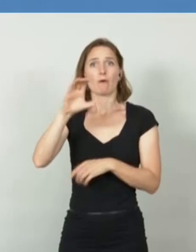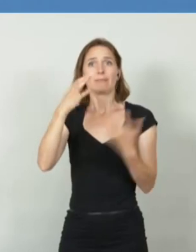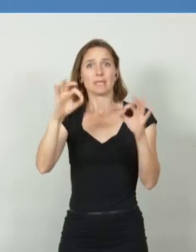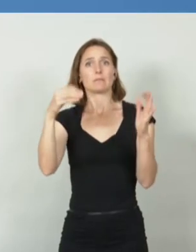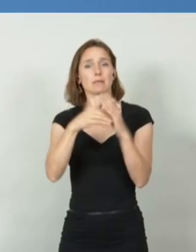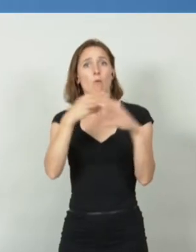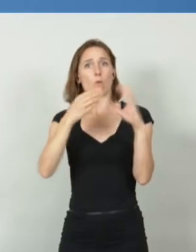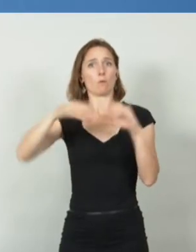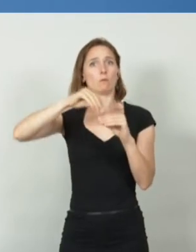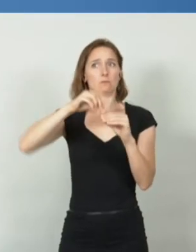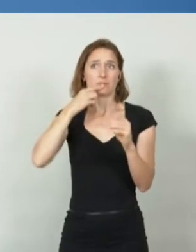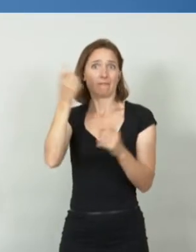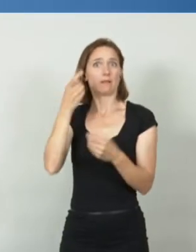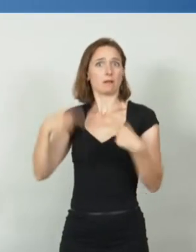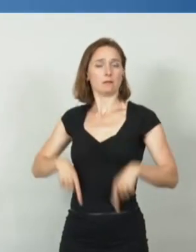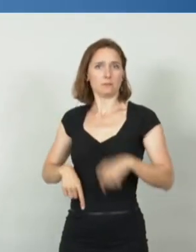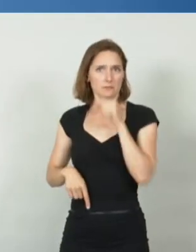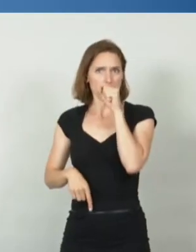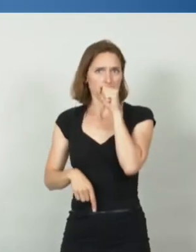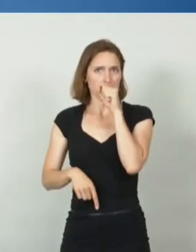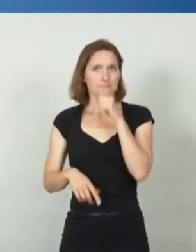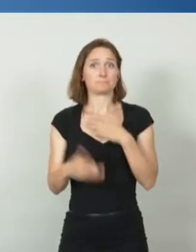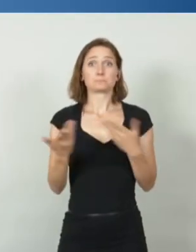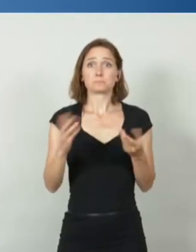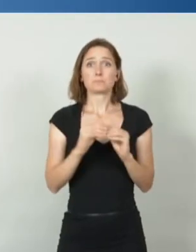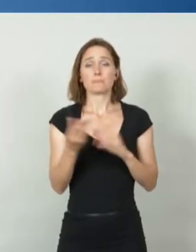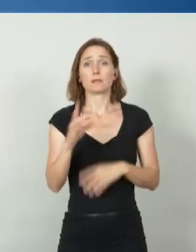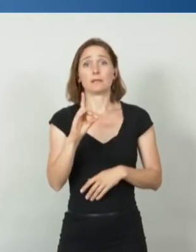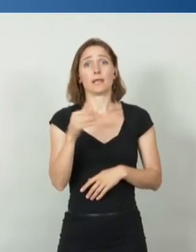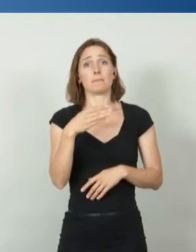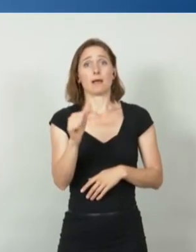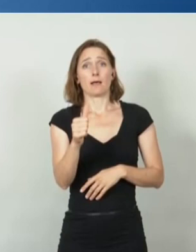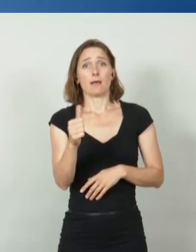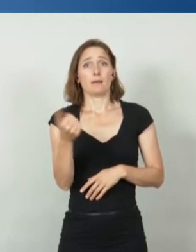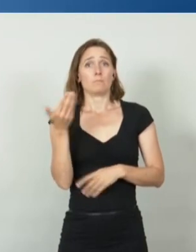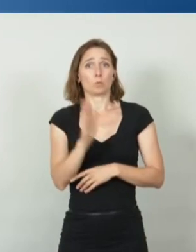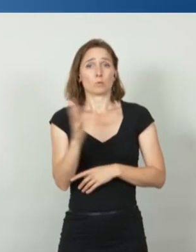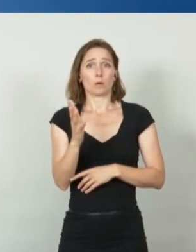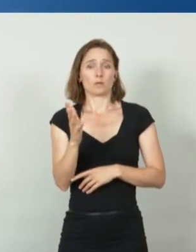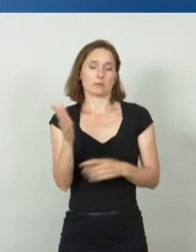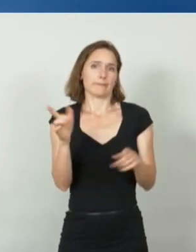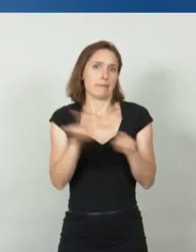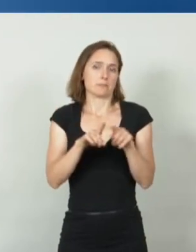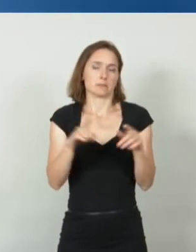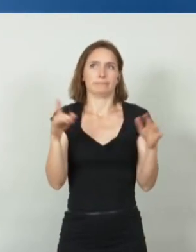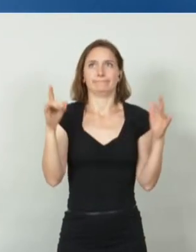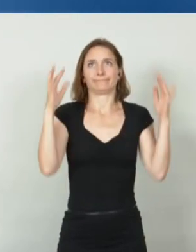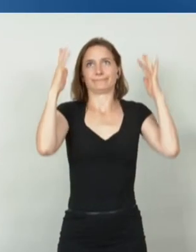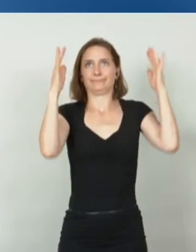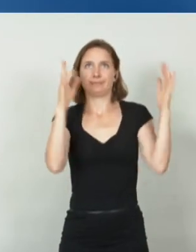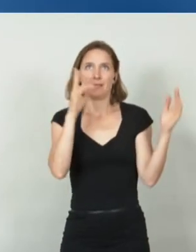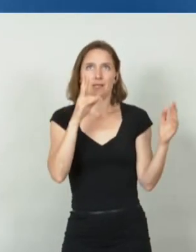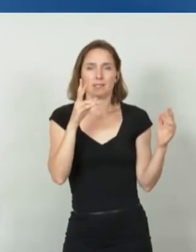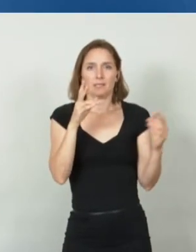en revanche cette DM1 indique le report mais ça c'est pareil c'est cette espèce de chimère de fameuse espace jeunesse